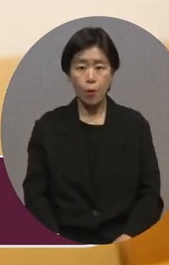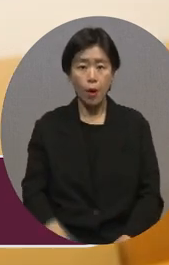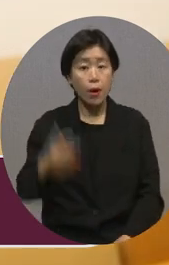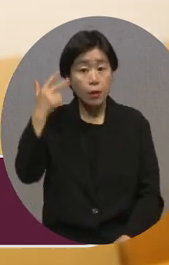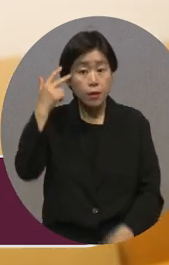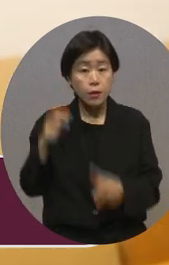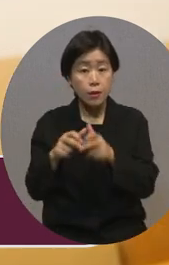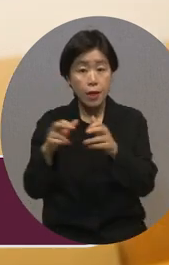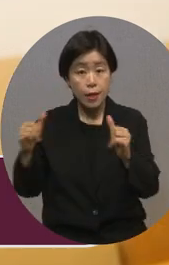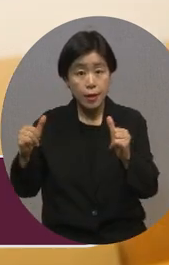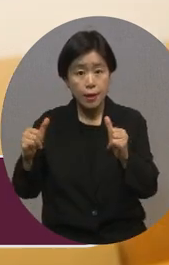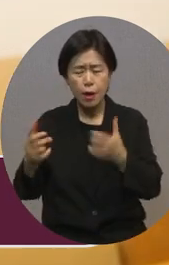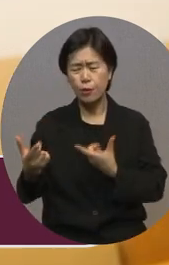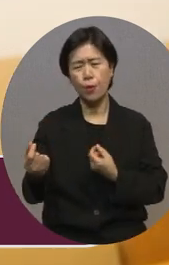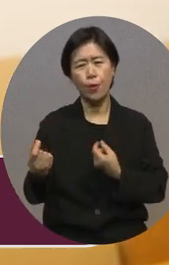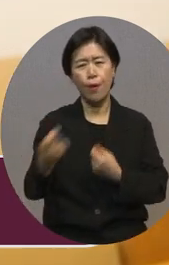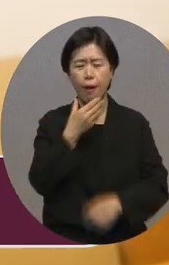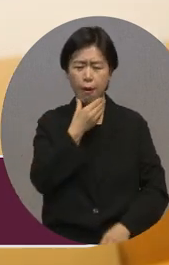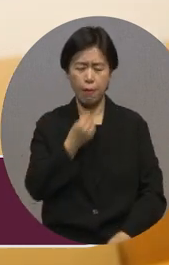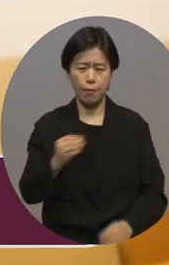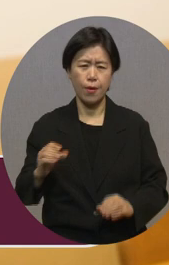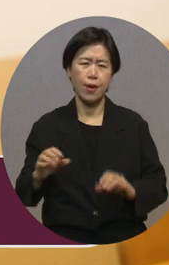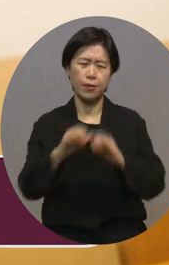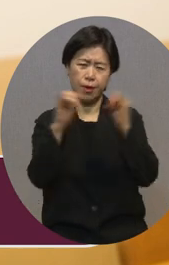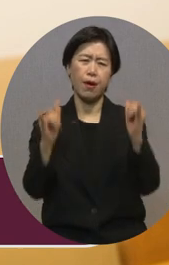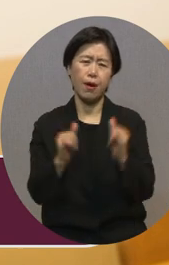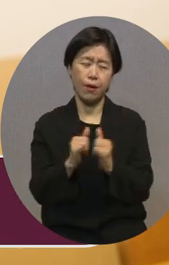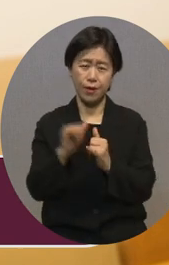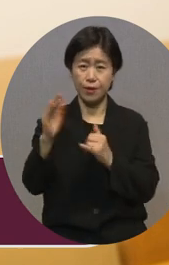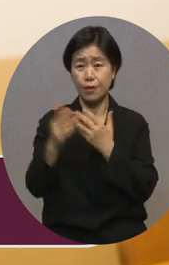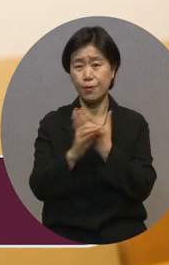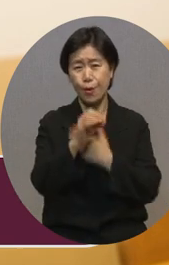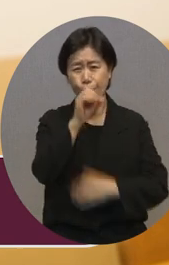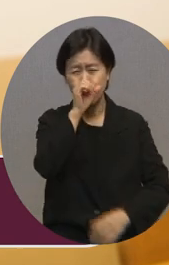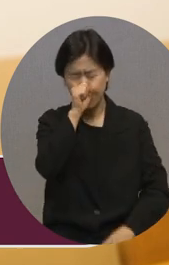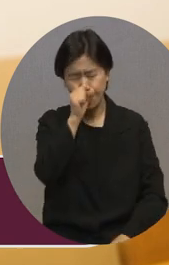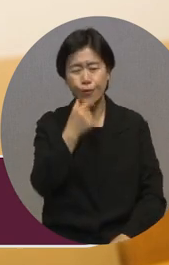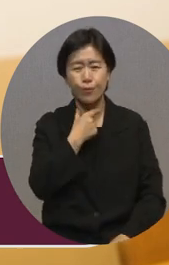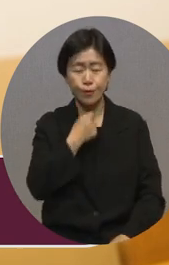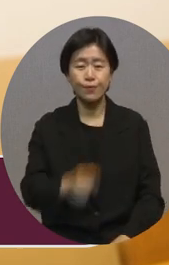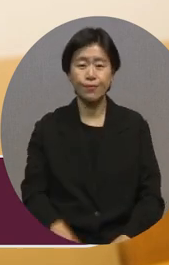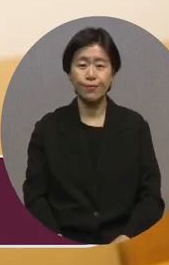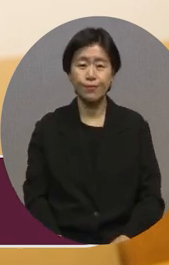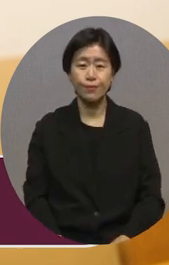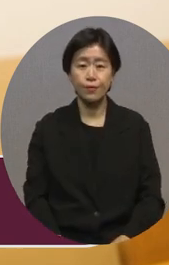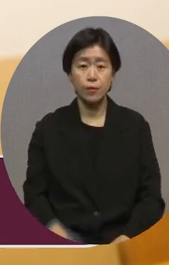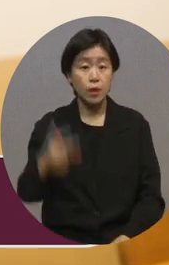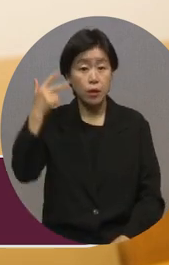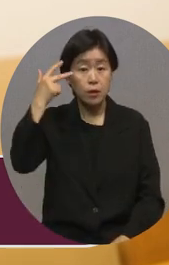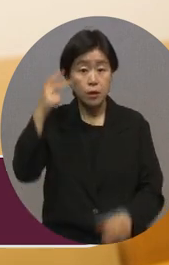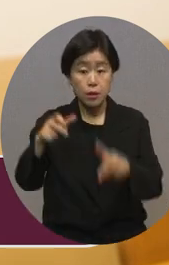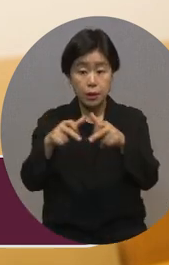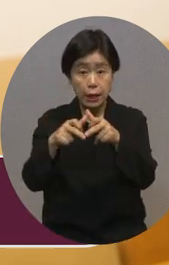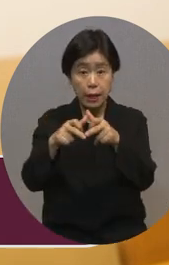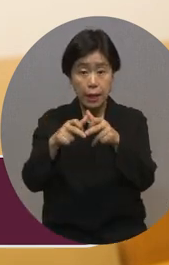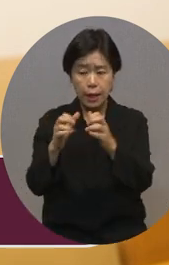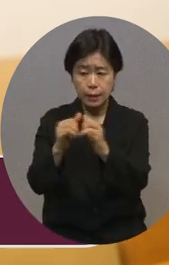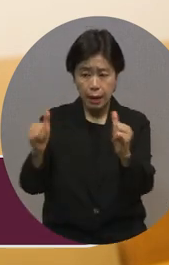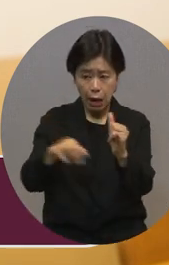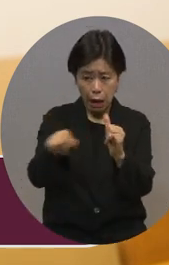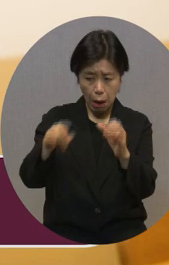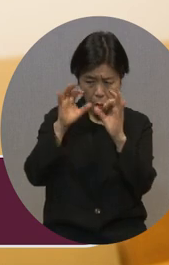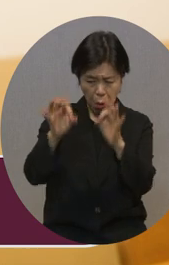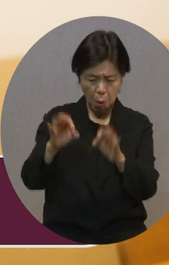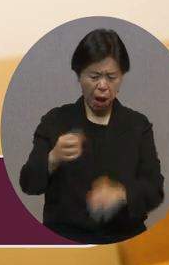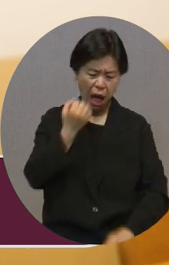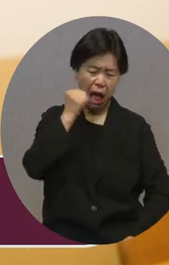행복해지고 저도 행복해지고 마지막으로는 우리 사회 전체가 전신자를 낙인찍는 게 찍지 않나.